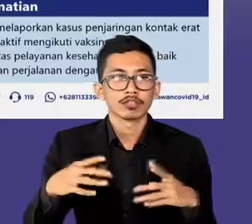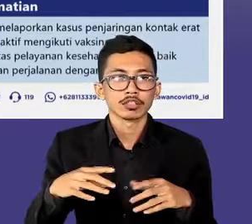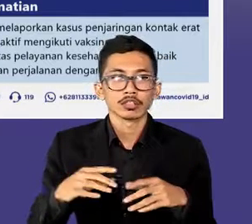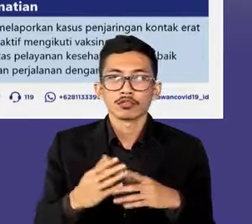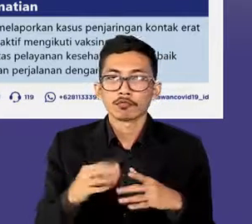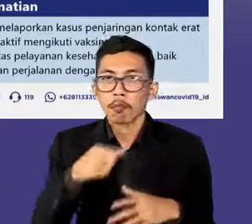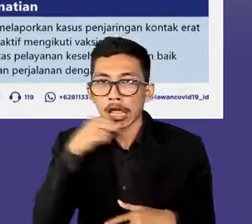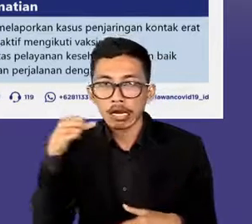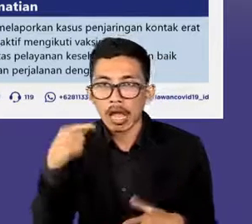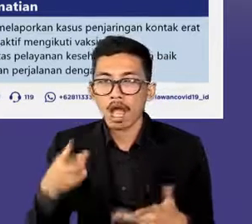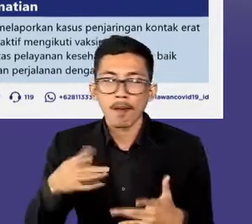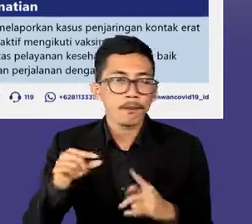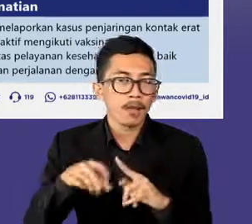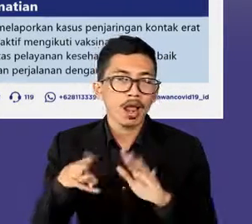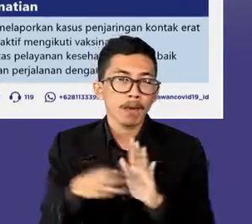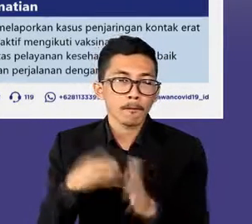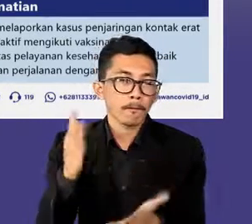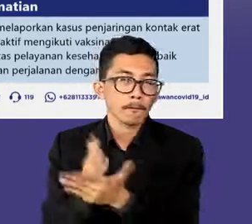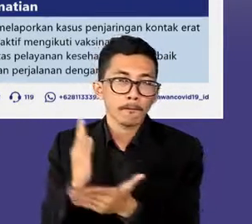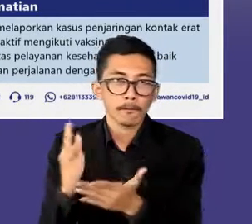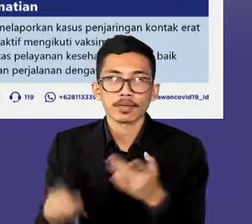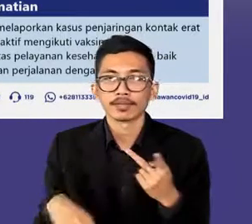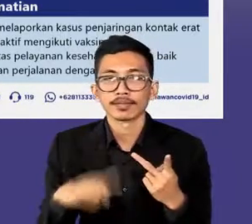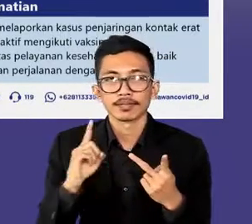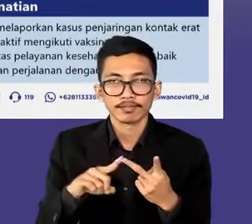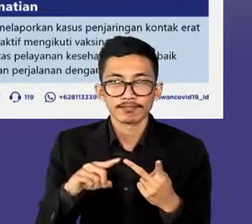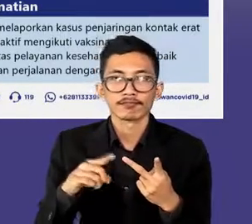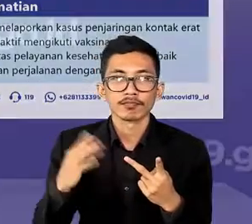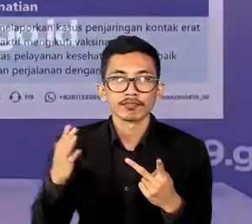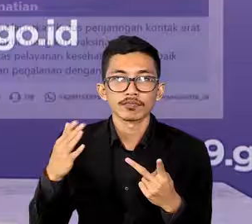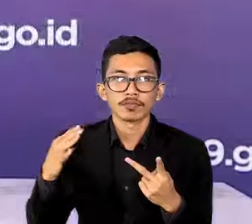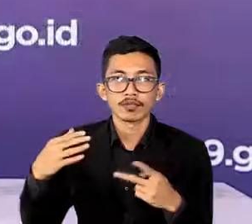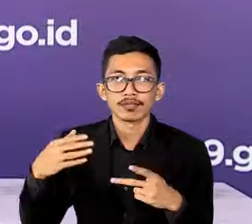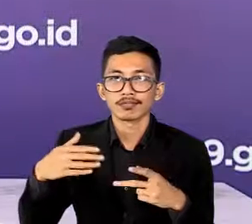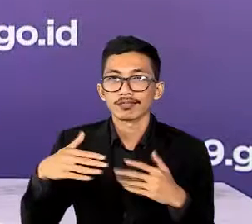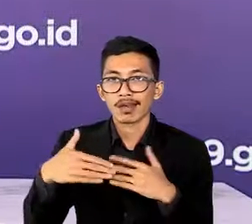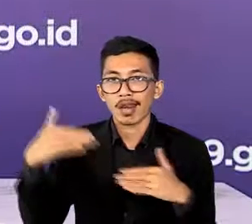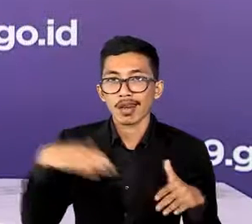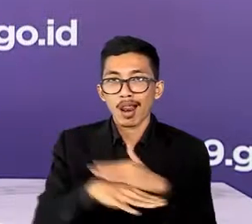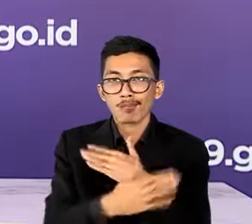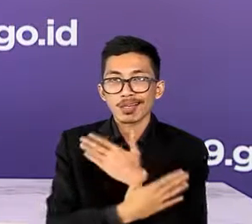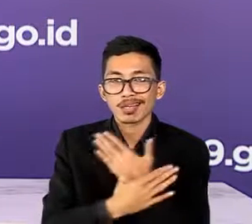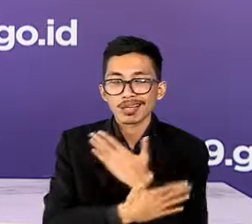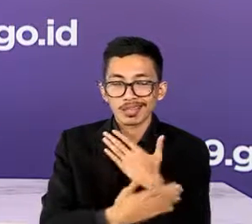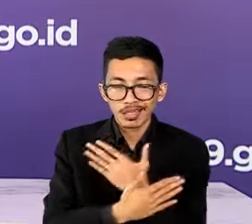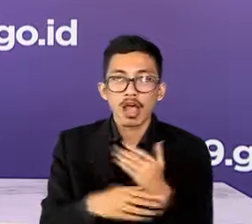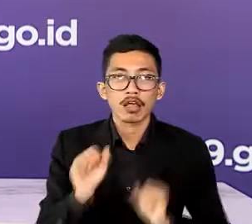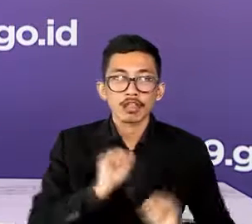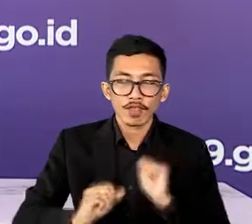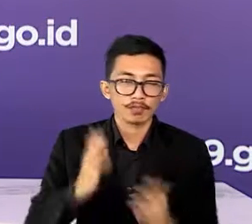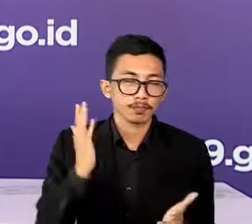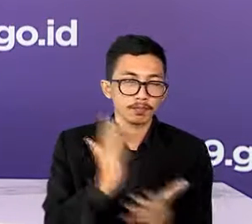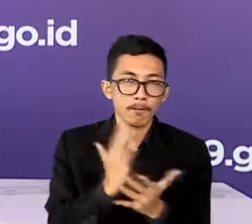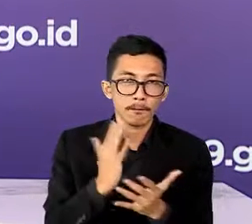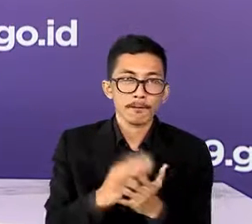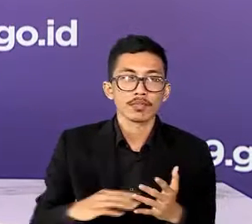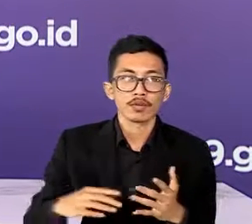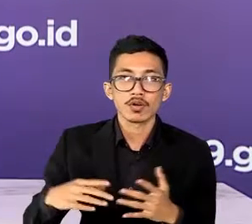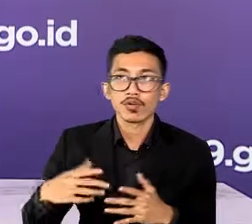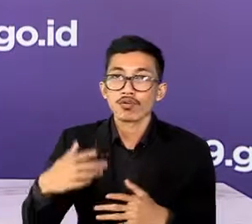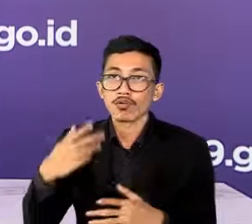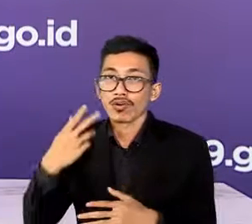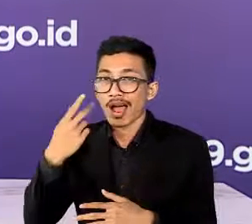kemudian pembatasan pelaku perjalanan dalam negeri dengan pengetatan persyaratan kemudian pelarangan WNA